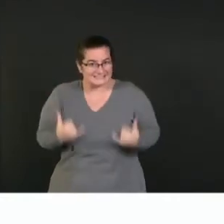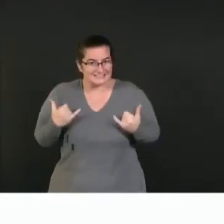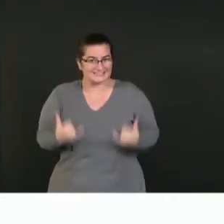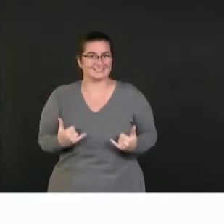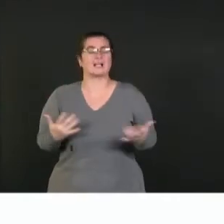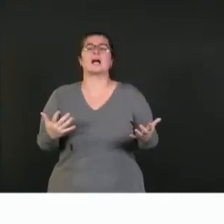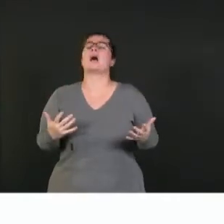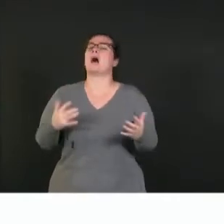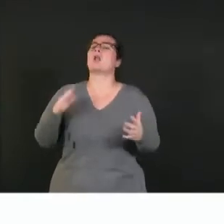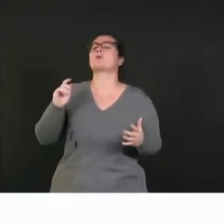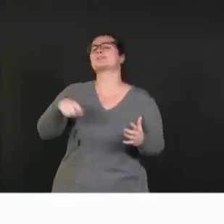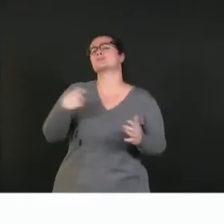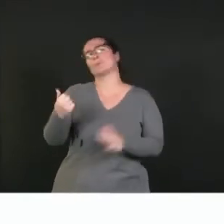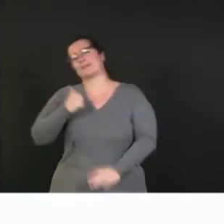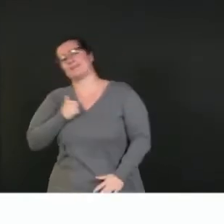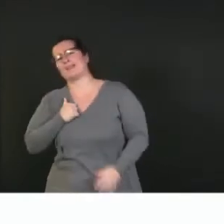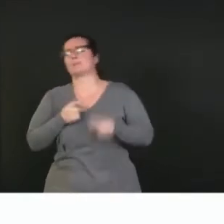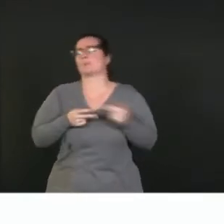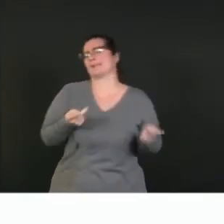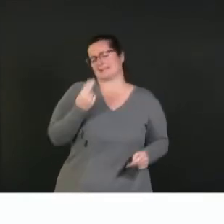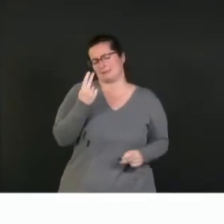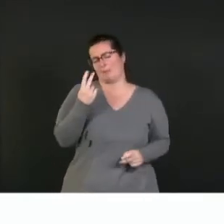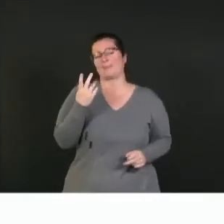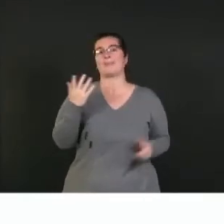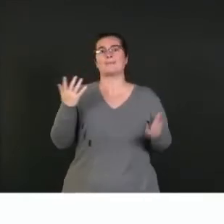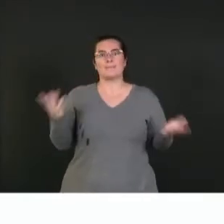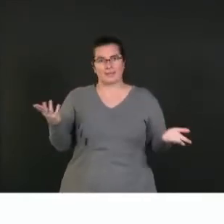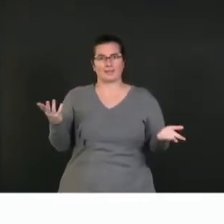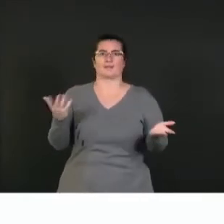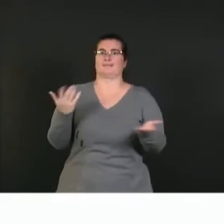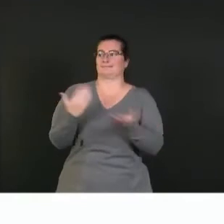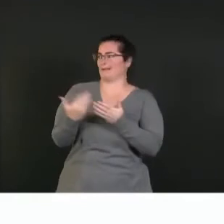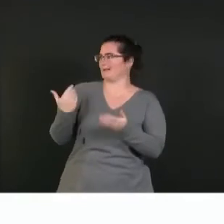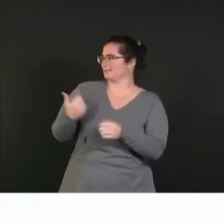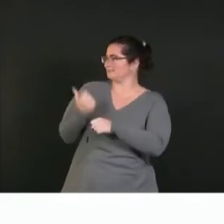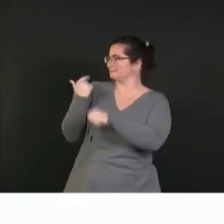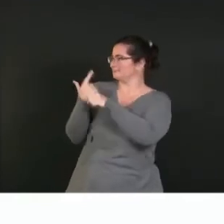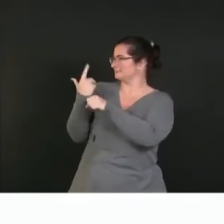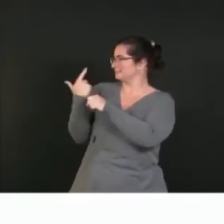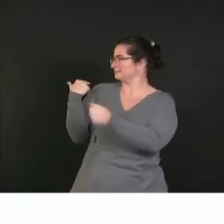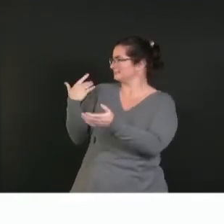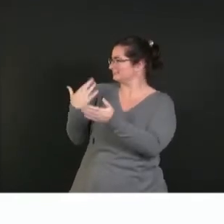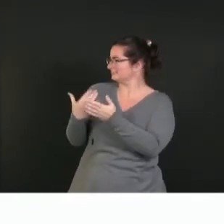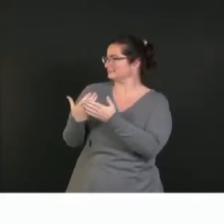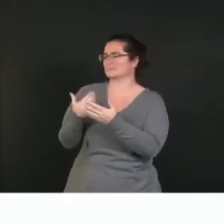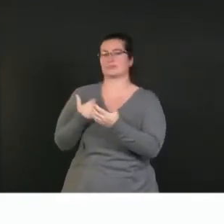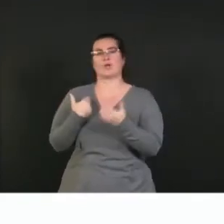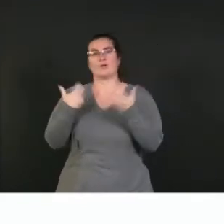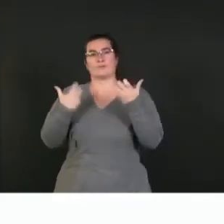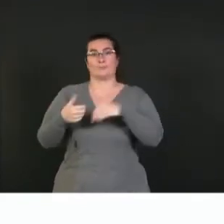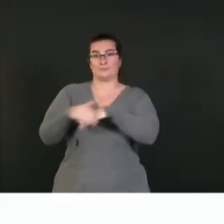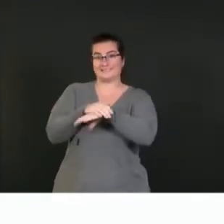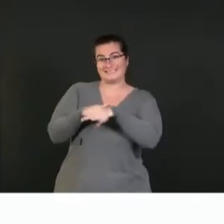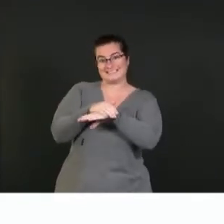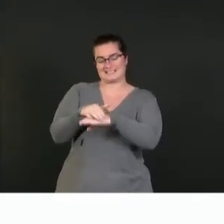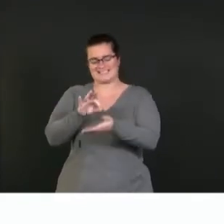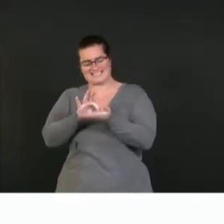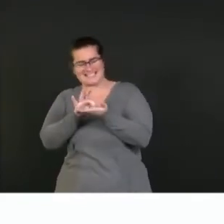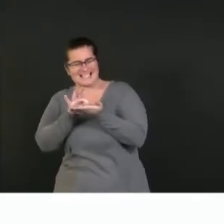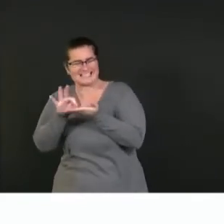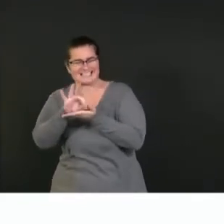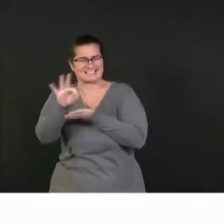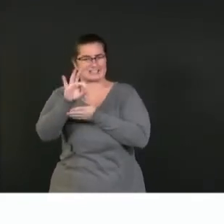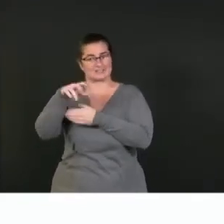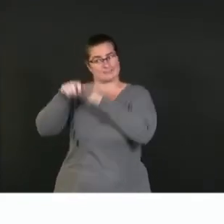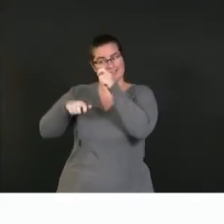les espaces forestiers n'appartiennent pas à la métropole, mais depuis quelques années maintenant, il y a une vraie volonté politique et stratégique de la